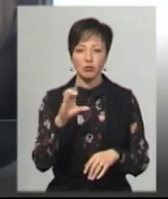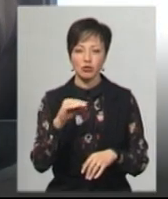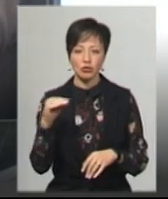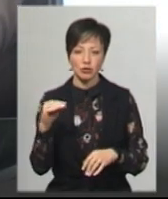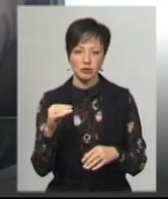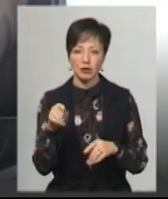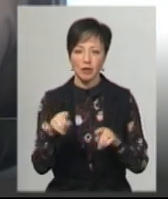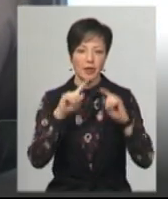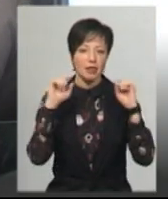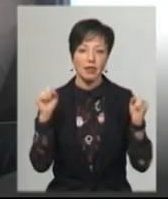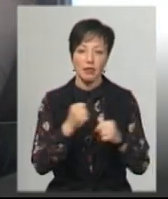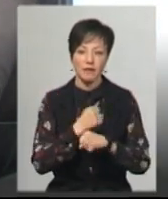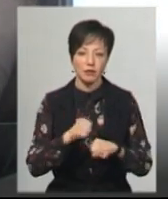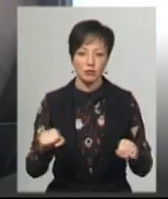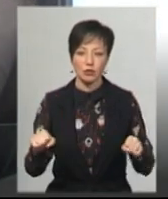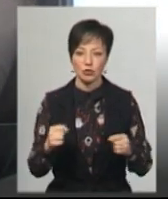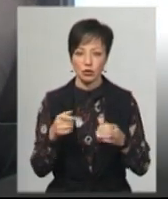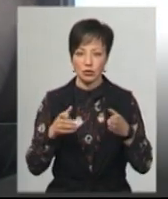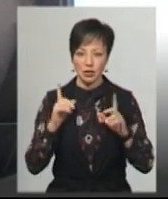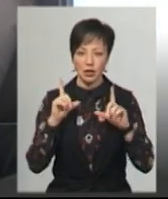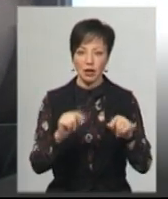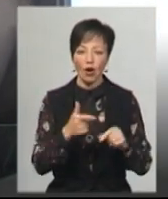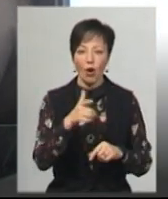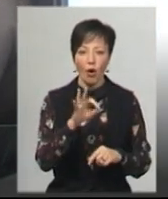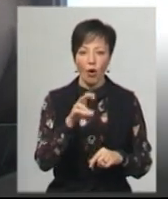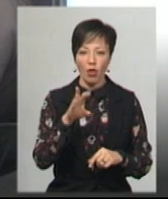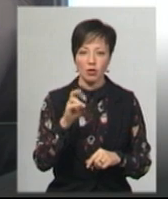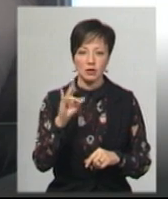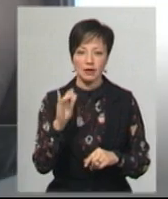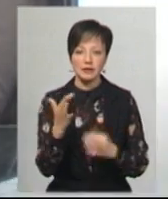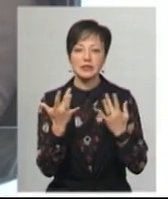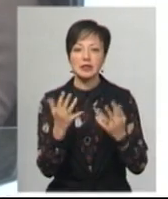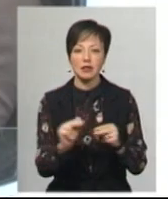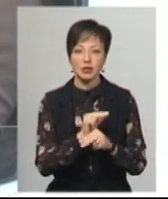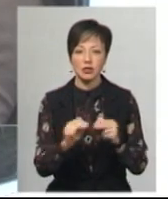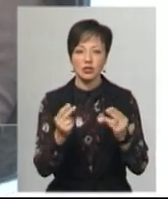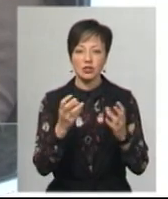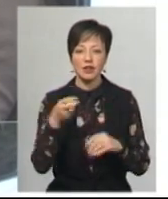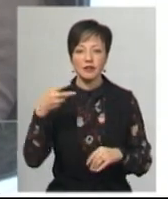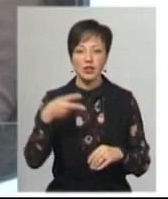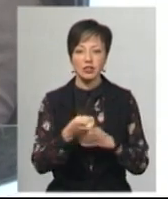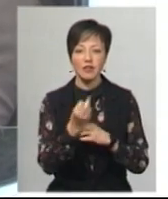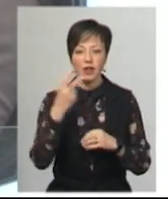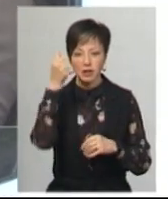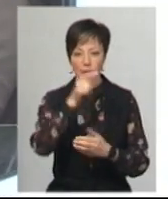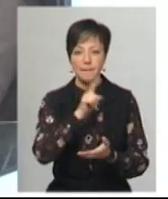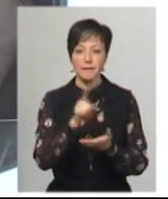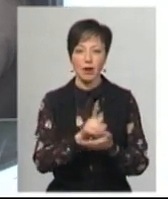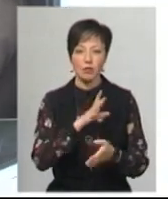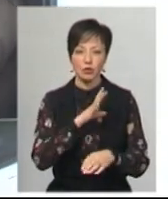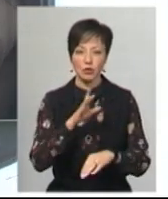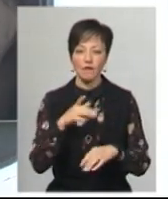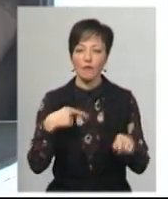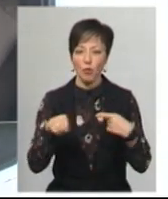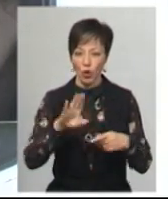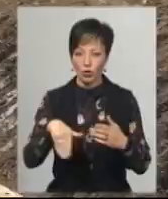дивіться, ми живемо, там невозможно вже. Голос, дивіться, вже сякі роблять. Ще на 2012 рік мав бути, коли футбол, і